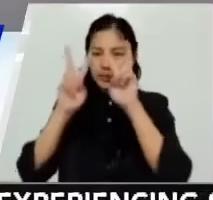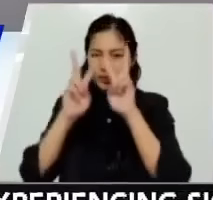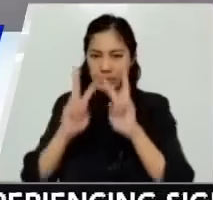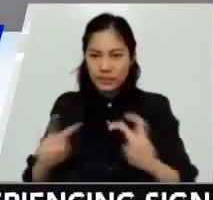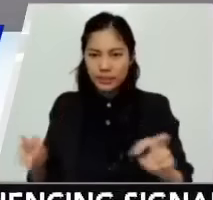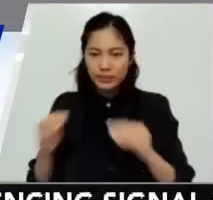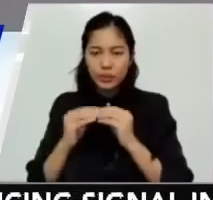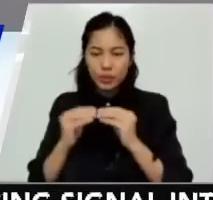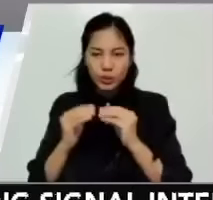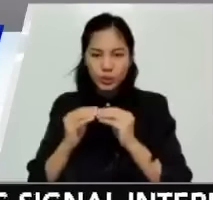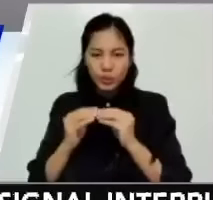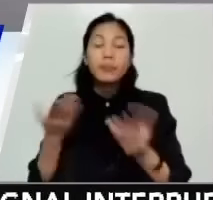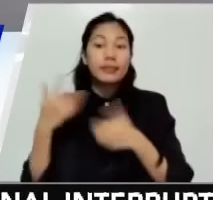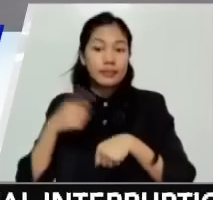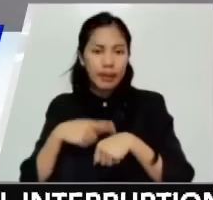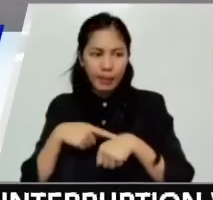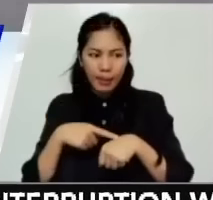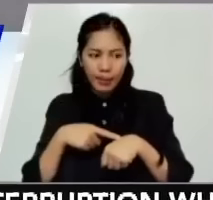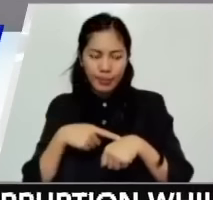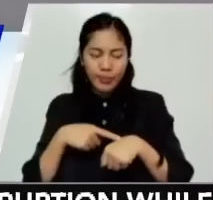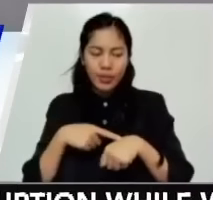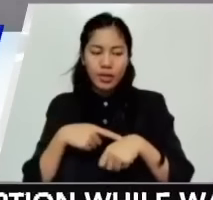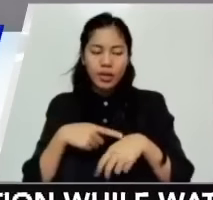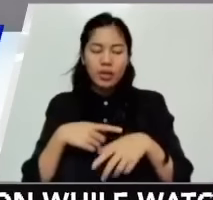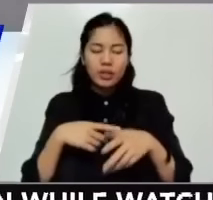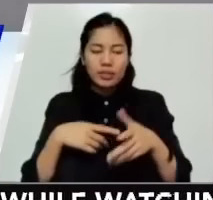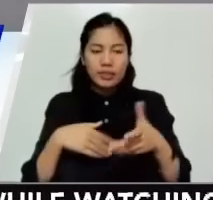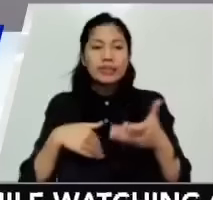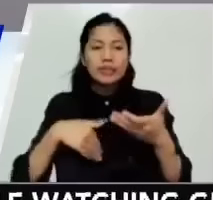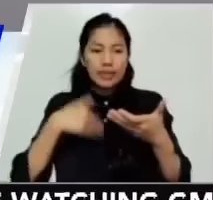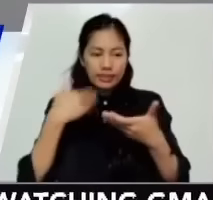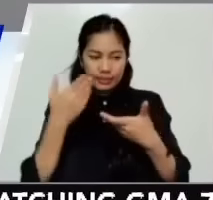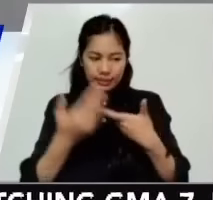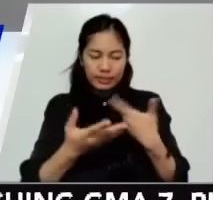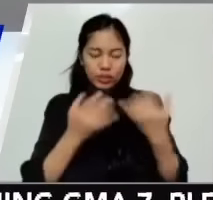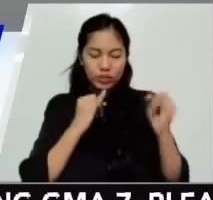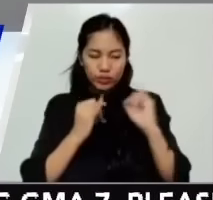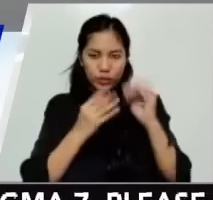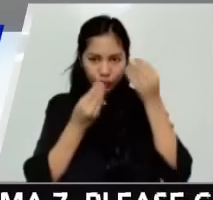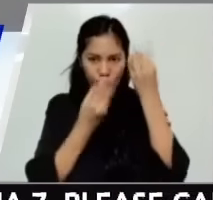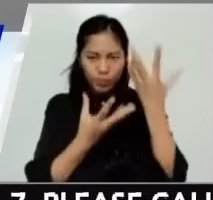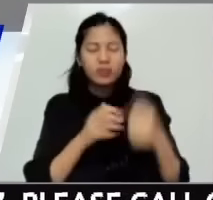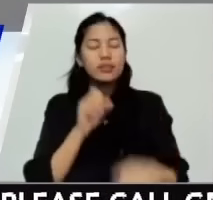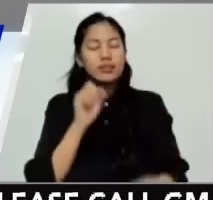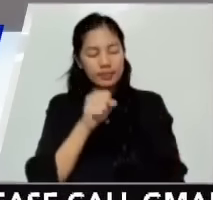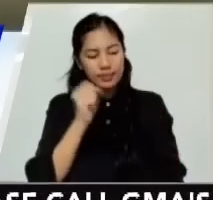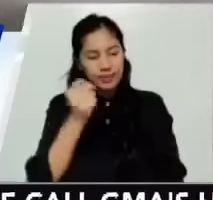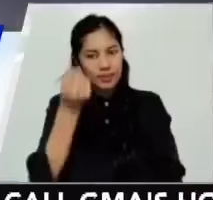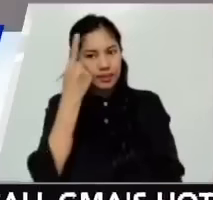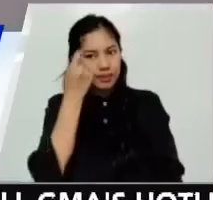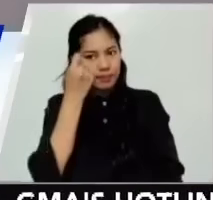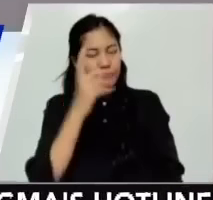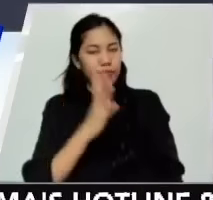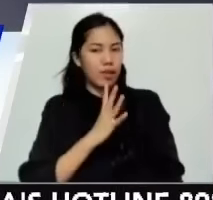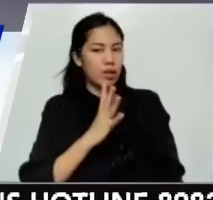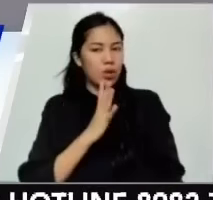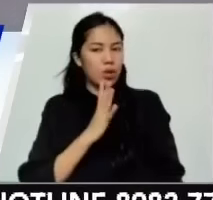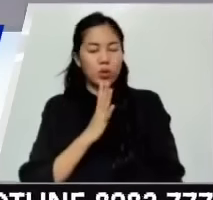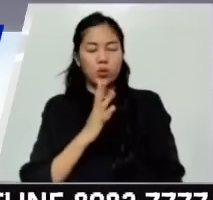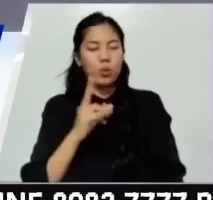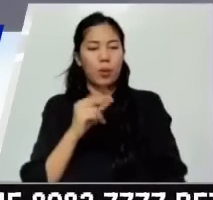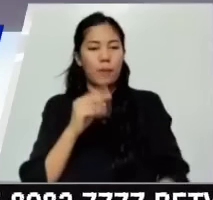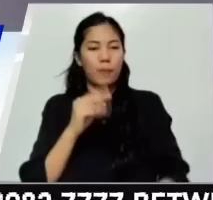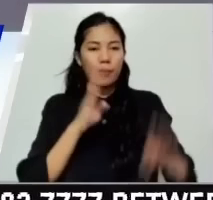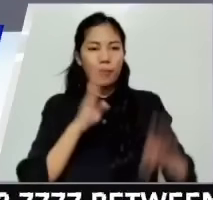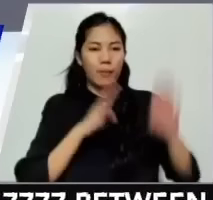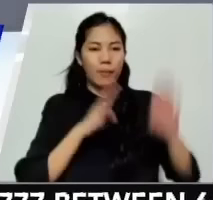may ulat namin yung detalye kung meron man. Naintindihan po namin at wala pong problema yon. Pero itong sistema kaya ng paghahatid ng tulong,